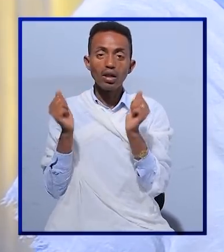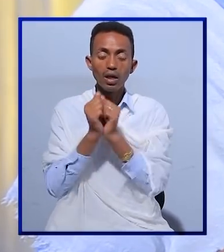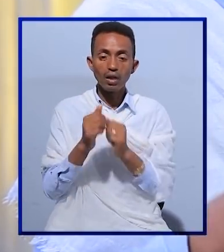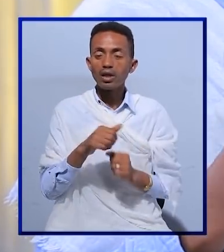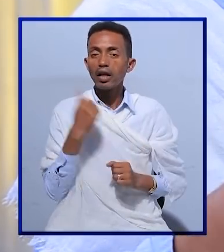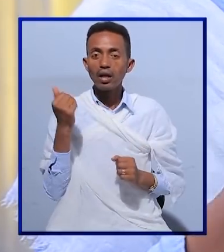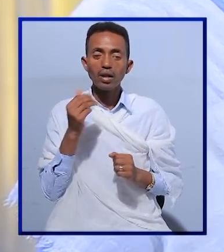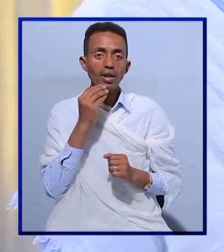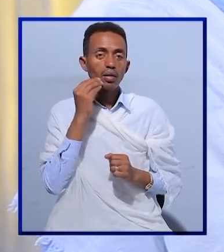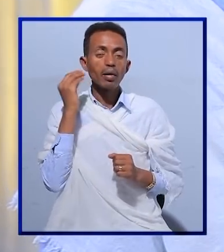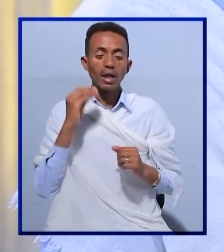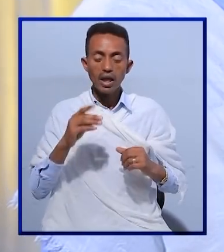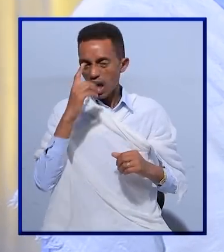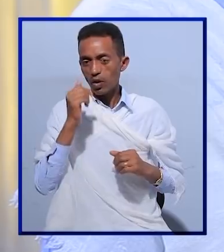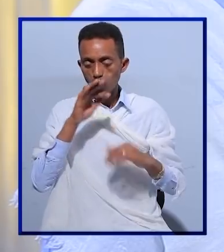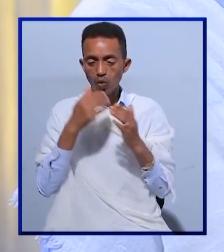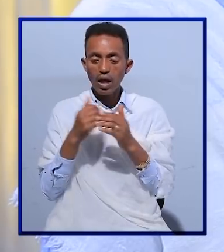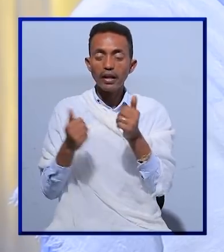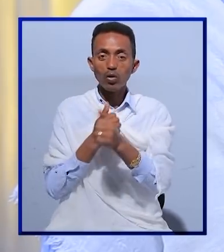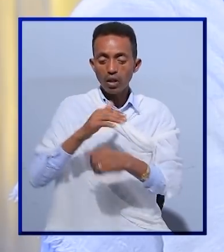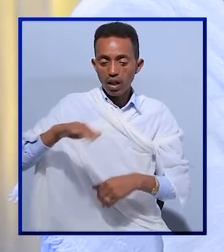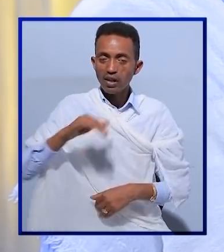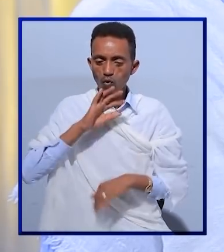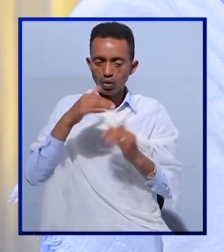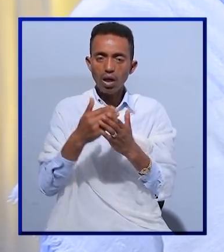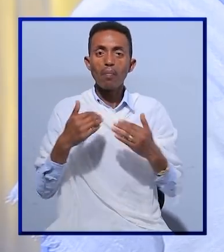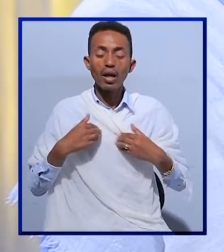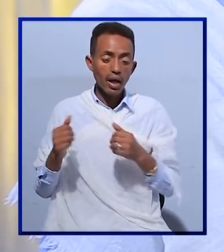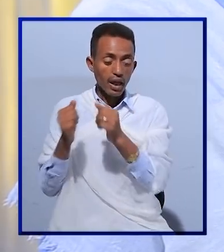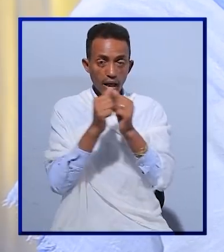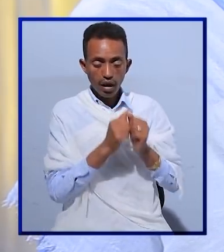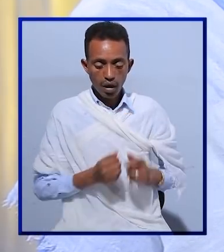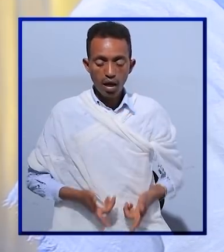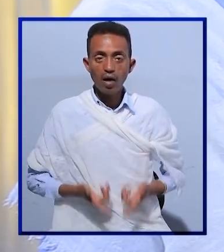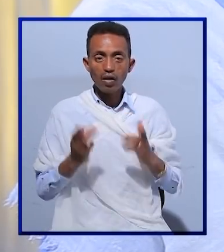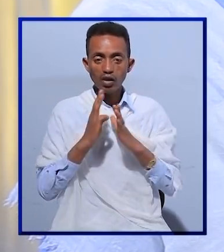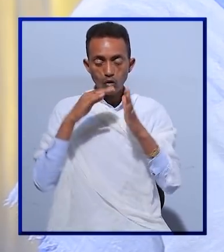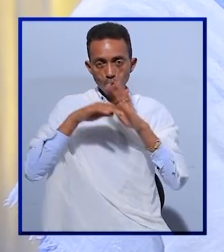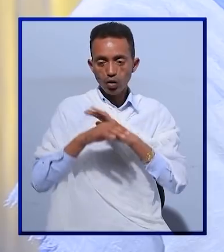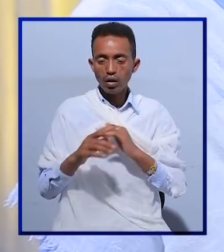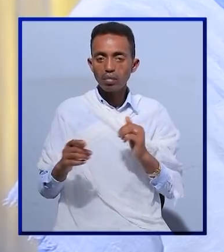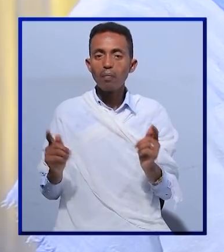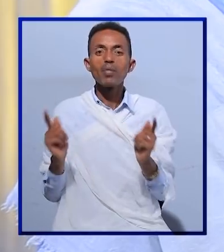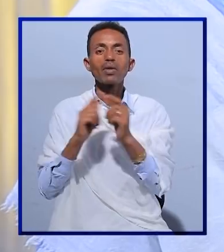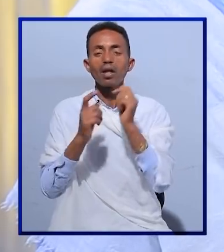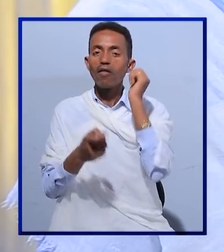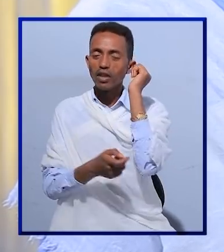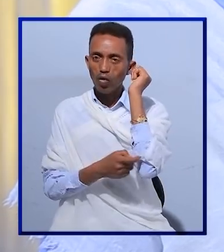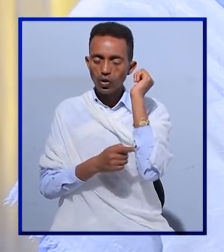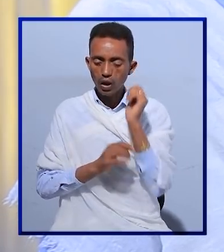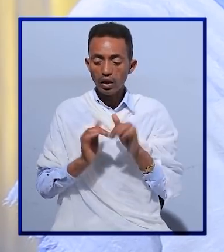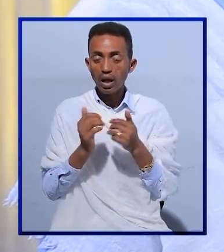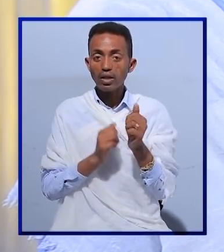ከሌሎች ሰዎች ጋር ሲባል ከሌላ ቤተ እምነት ተከታዮች ጋር ሳይቀር ባለን የጋራ አኗኗር ስርዓት ውስጥ የሚገጥሙን